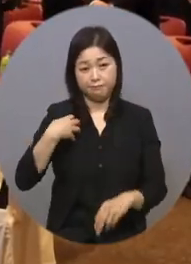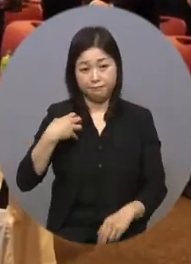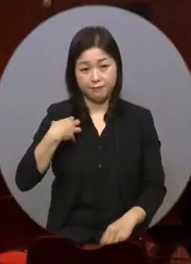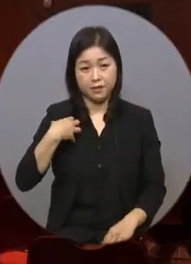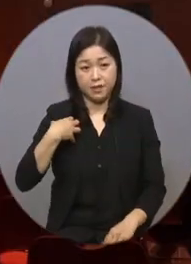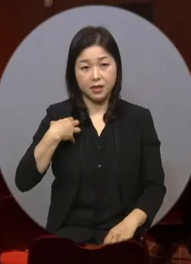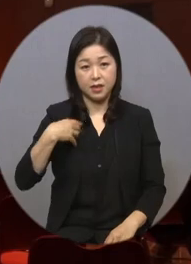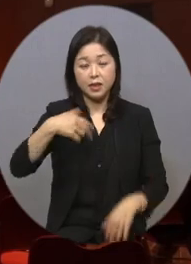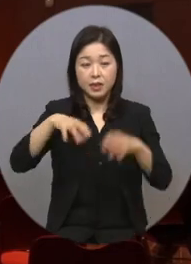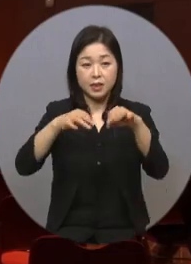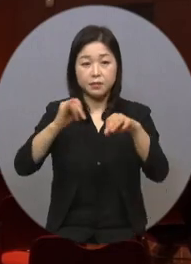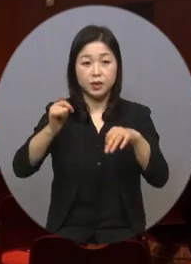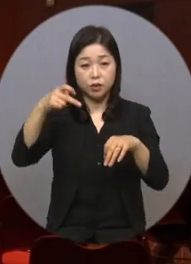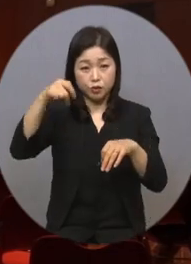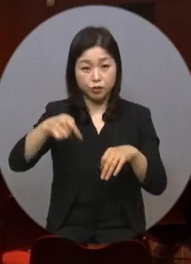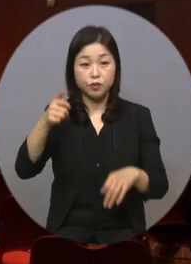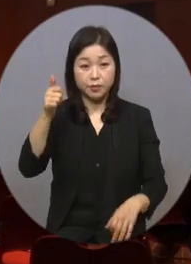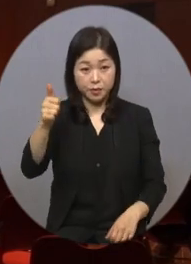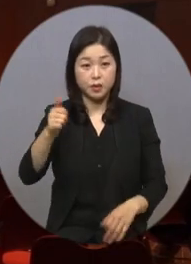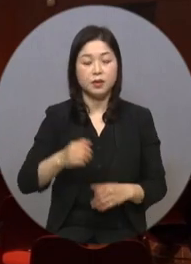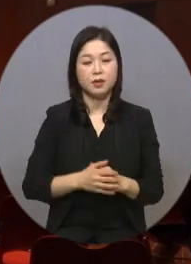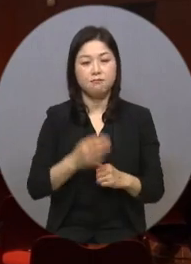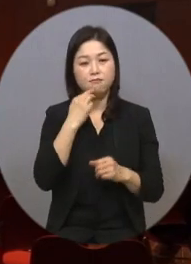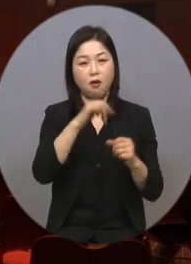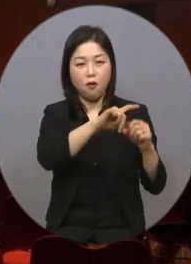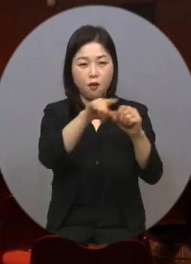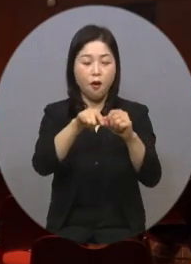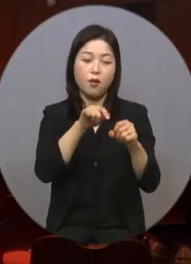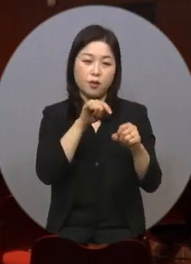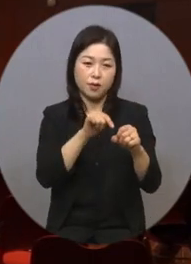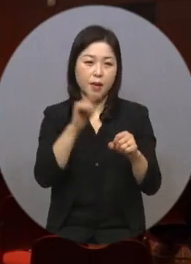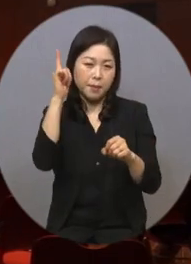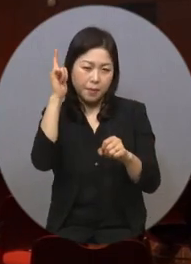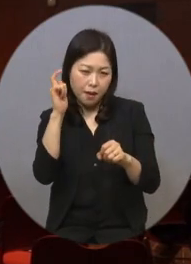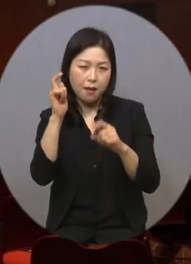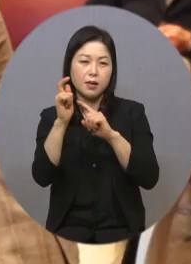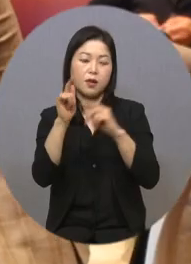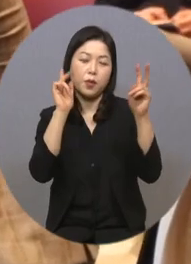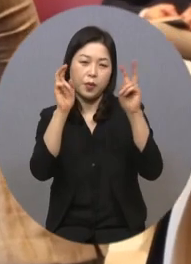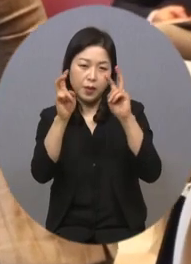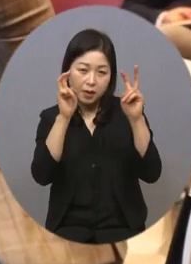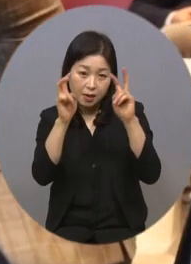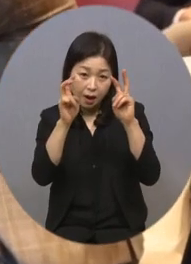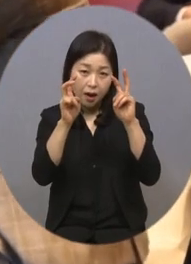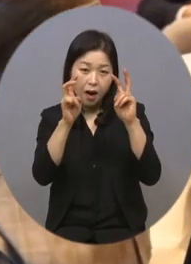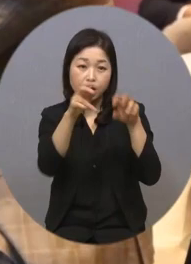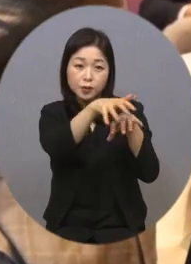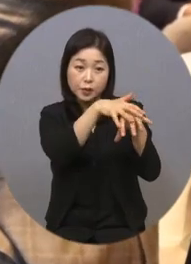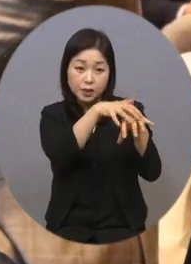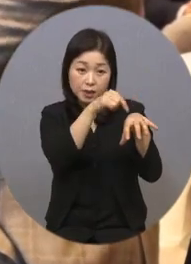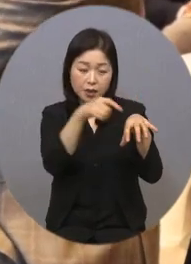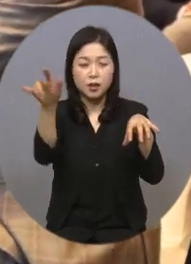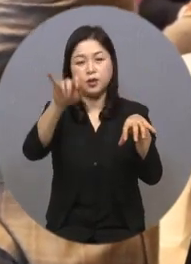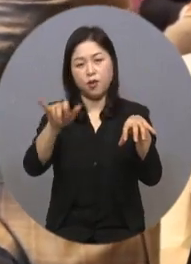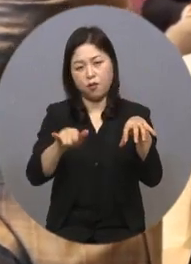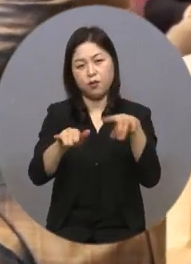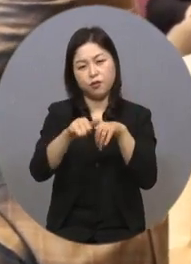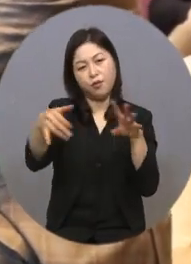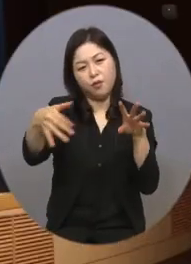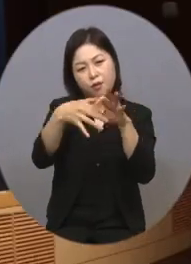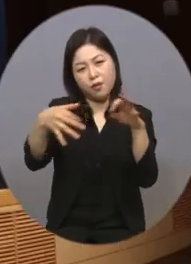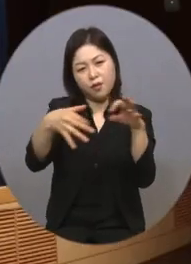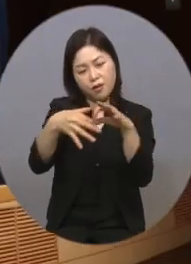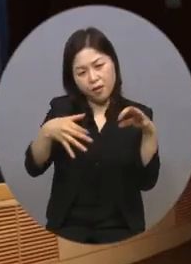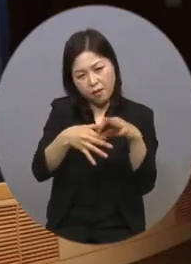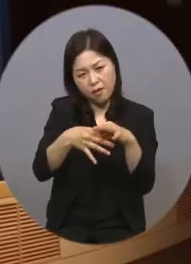더맘마 김민수 대표는 수도권 중심의 스타트업 생태계를 전국 규모의 통합 프로토콜 형태로